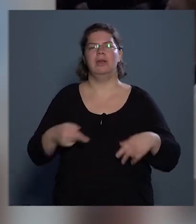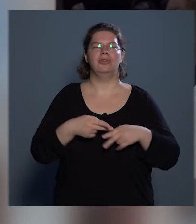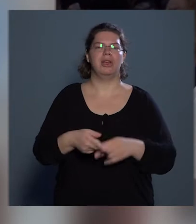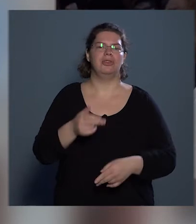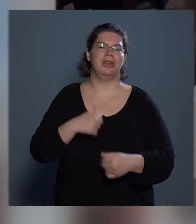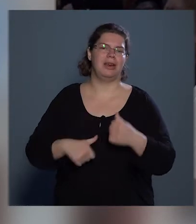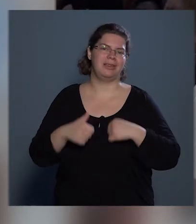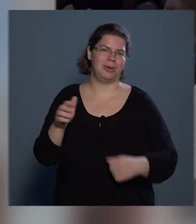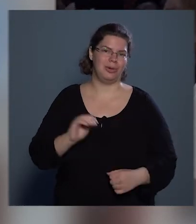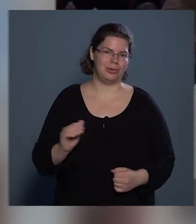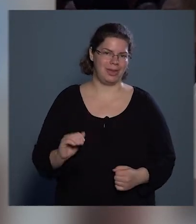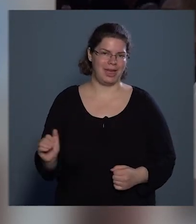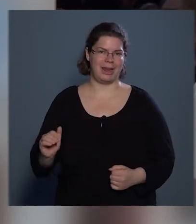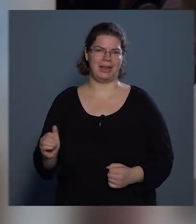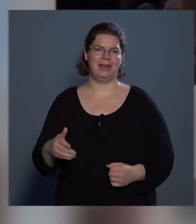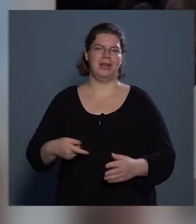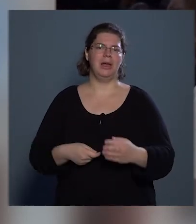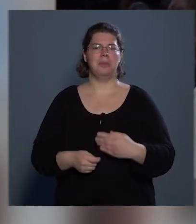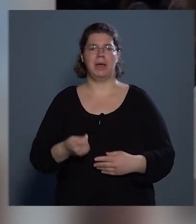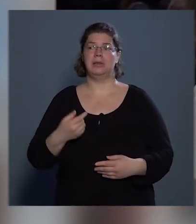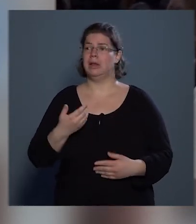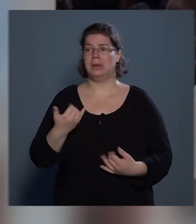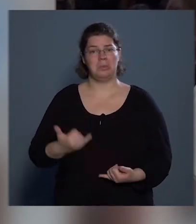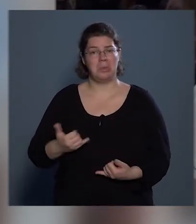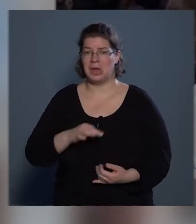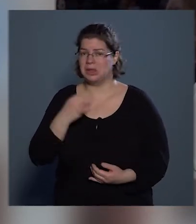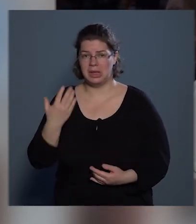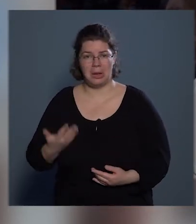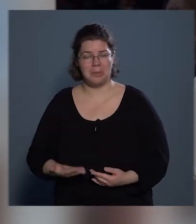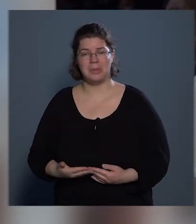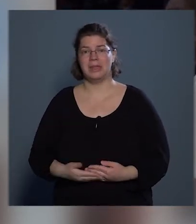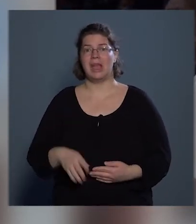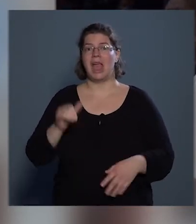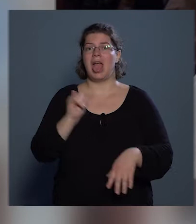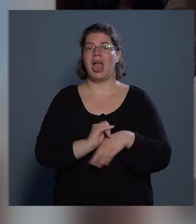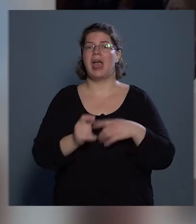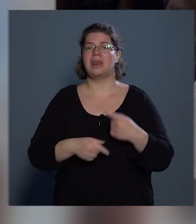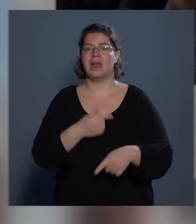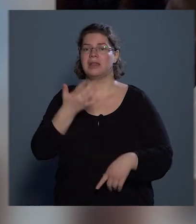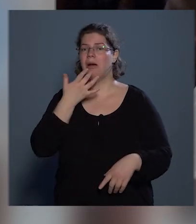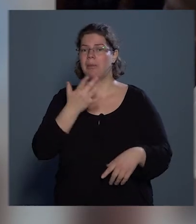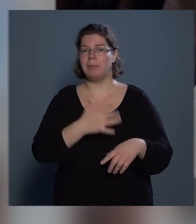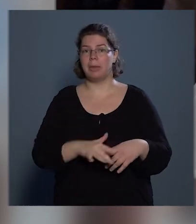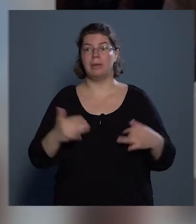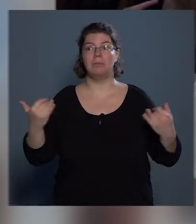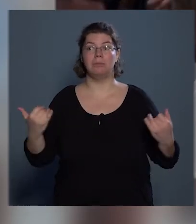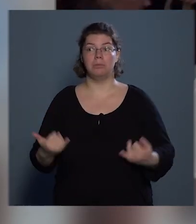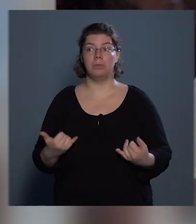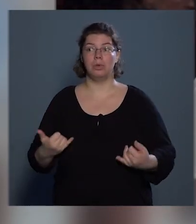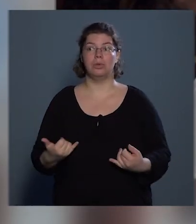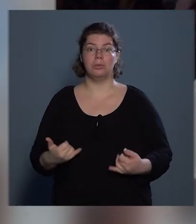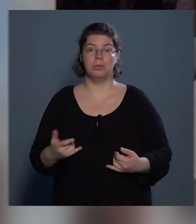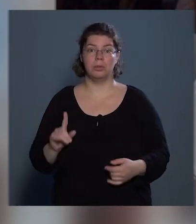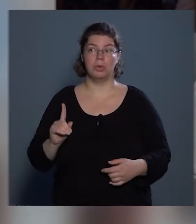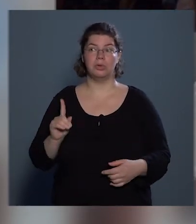szorul gyerekek megtalálnak a mai napig. Hetente például, most, pedig most